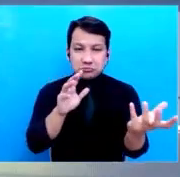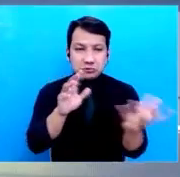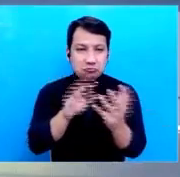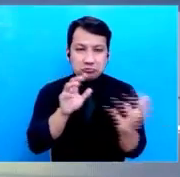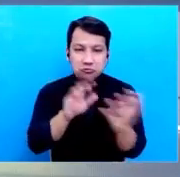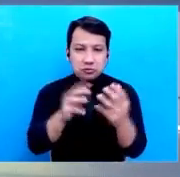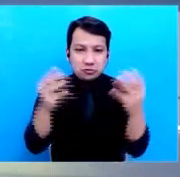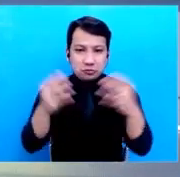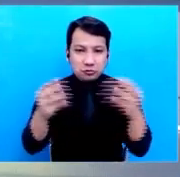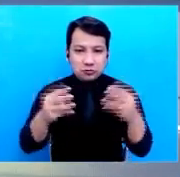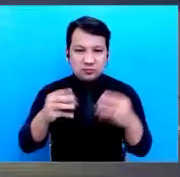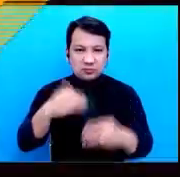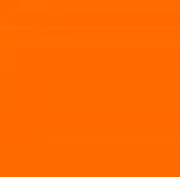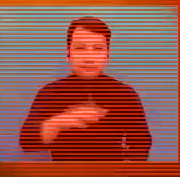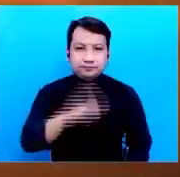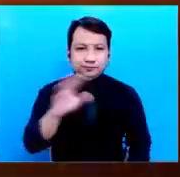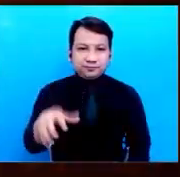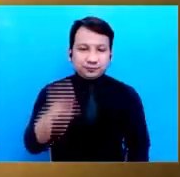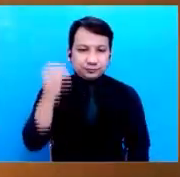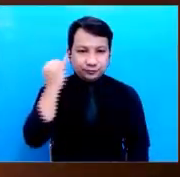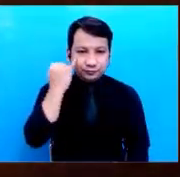Jenny Dongon.